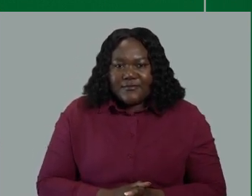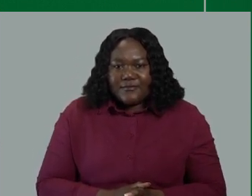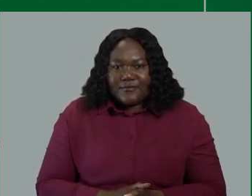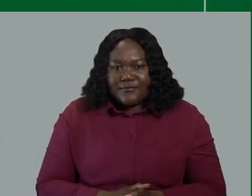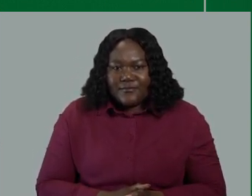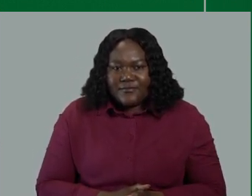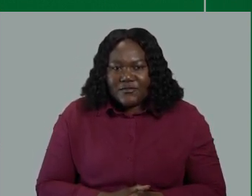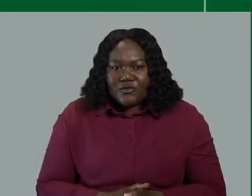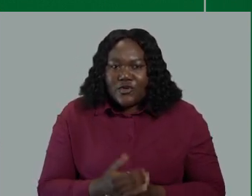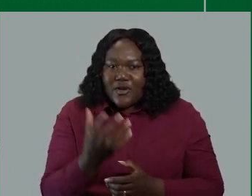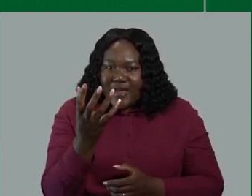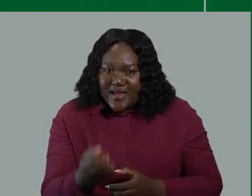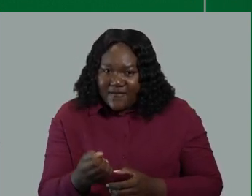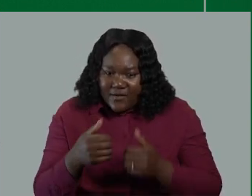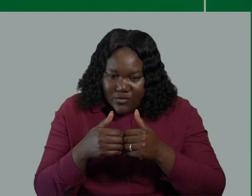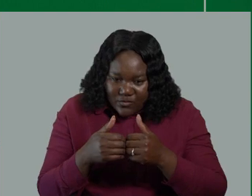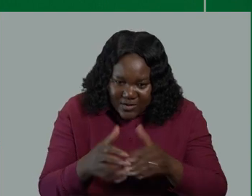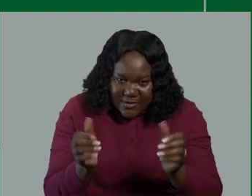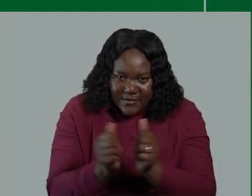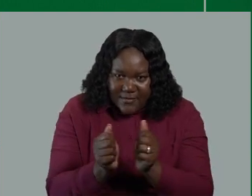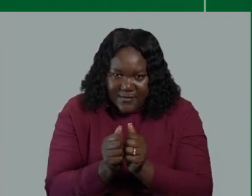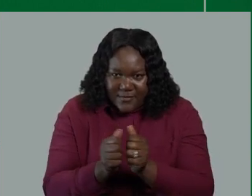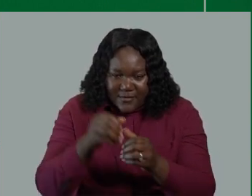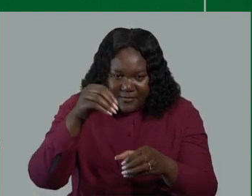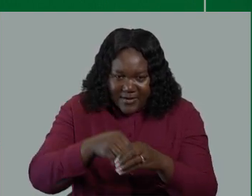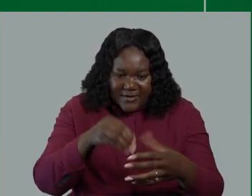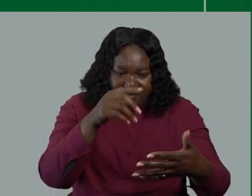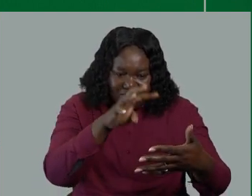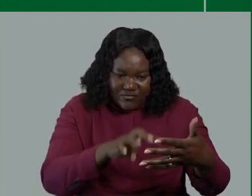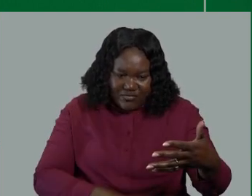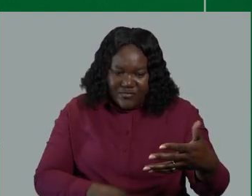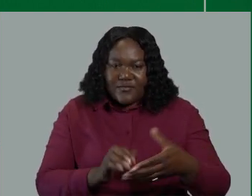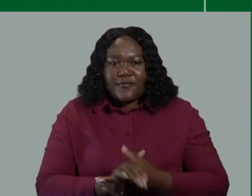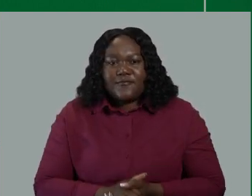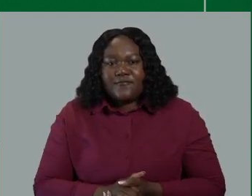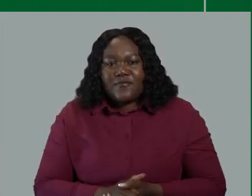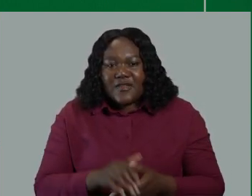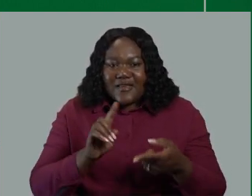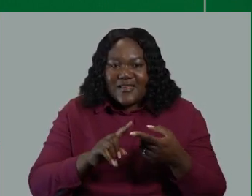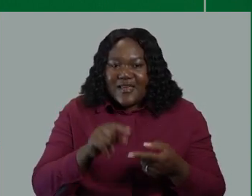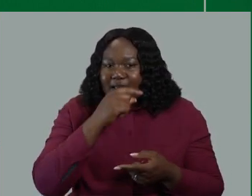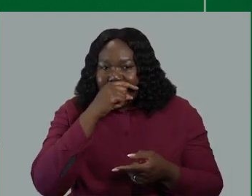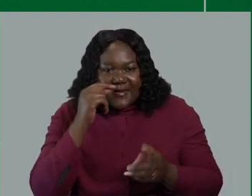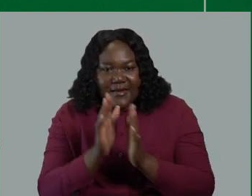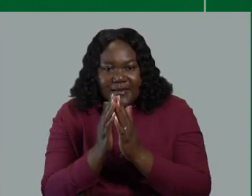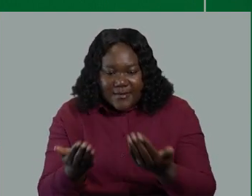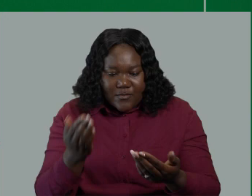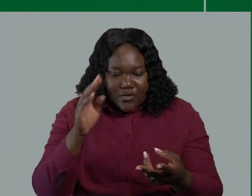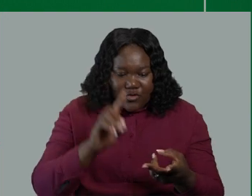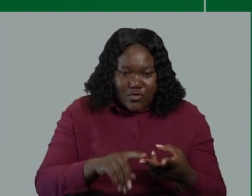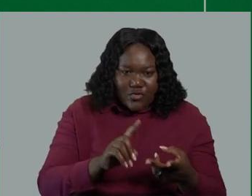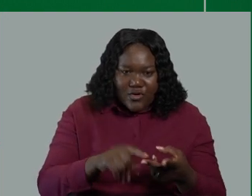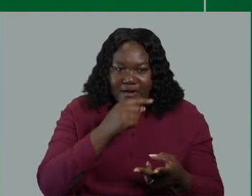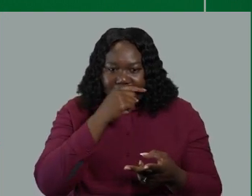naana ngiini. Omuna efalomo lya kwatela mo naana mbika tayi landula. Edhina